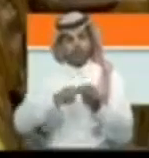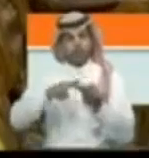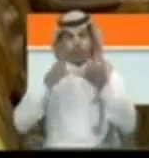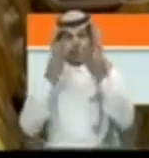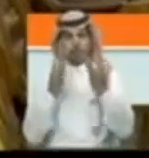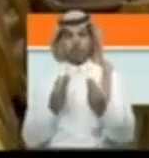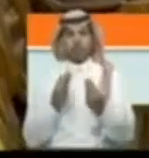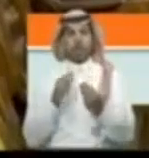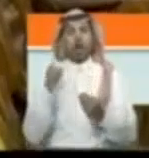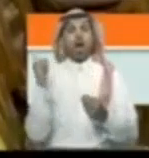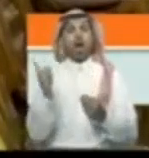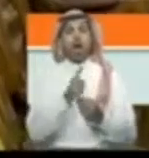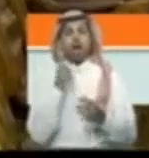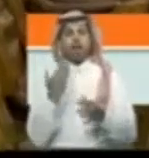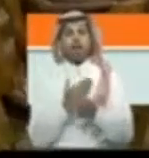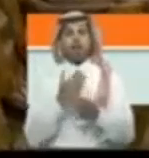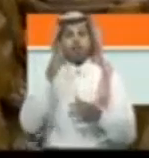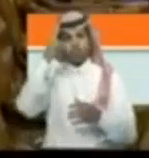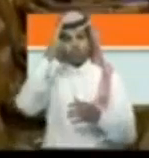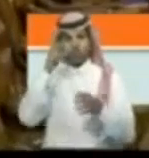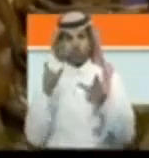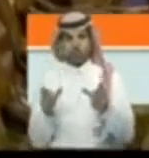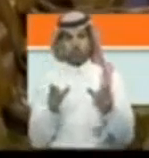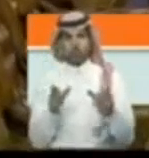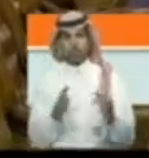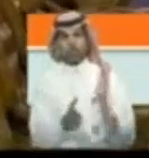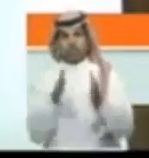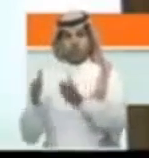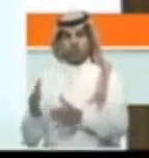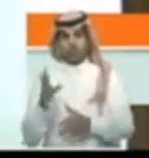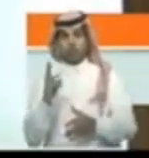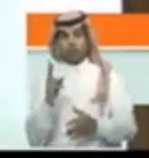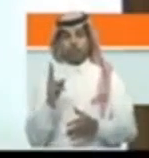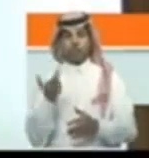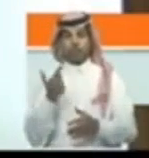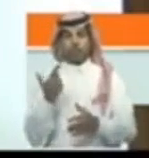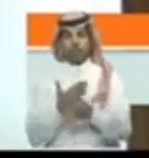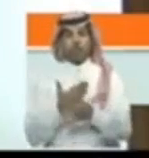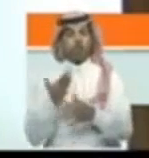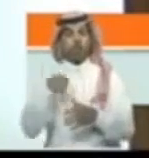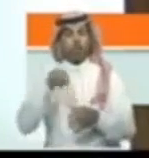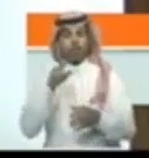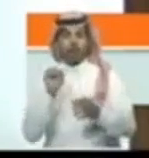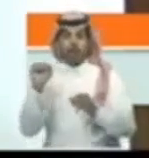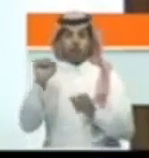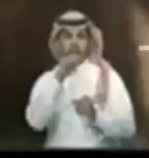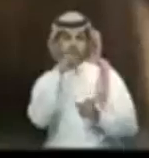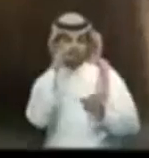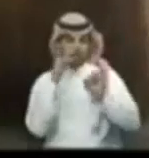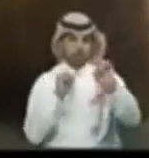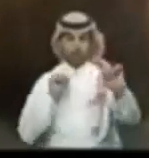وانسجام شامل وعام تحت مظلة الدولة الوطنية روسيا الاتحادية، مع ضمان حرية كل خصوصية في